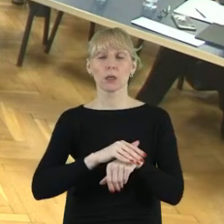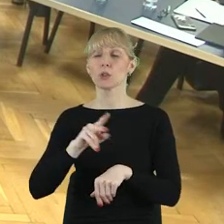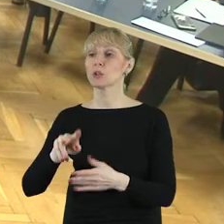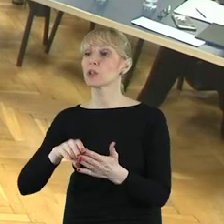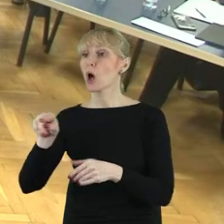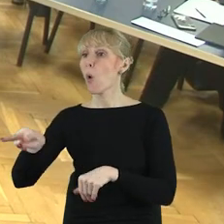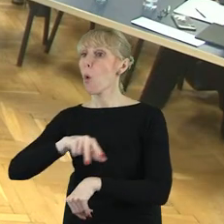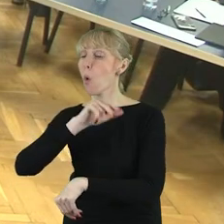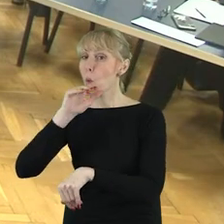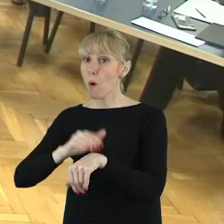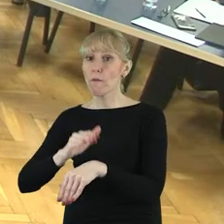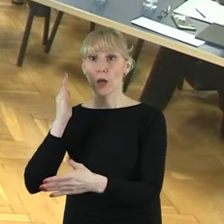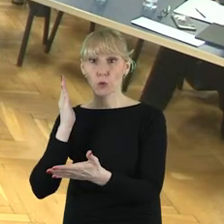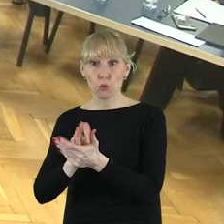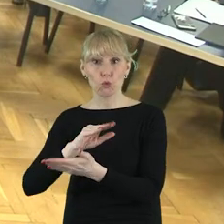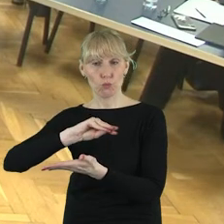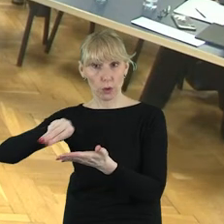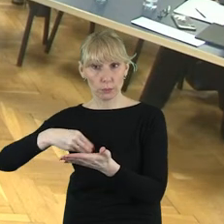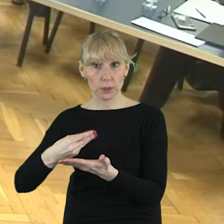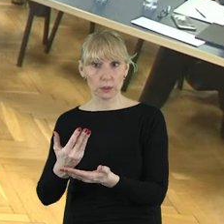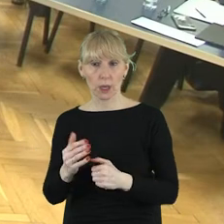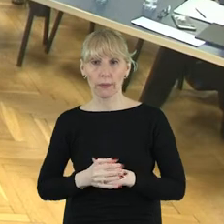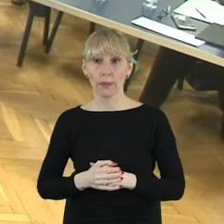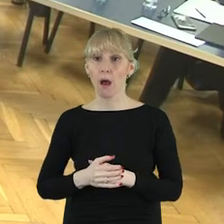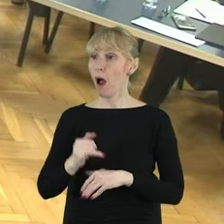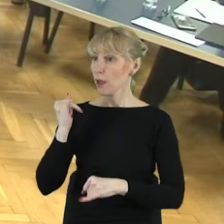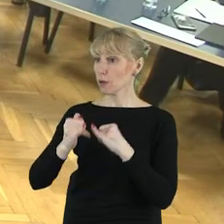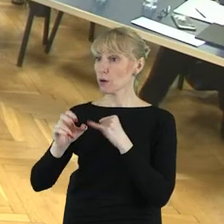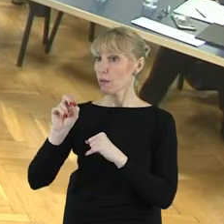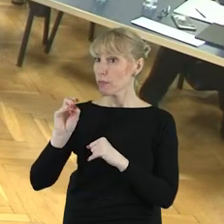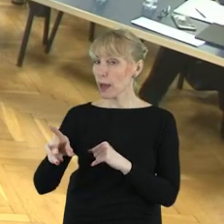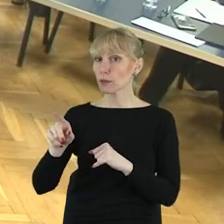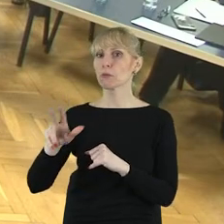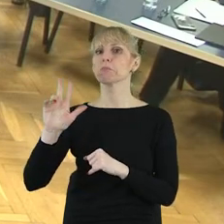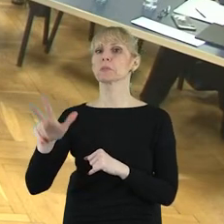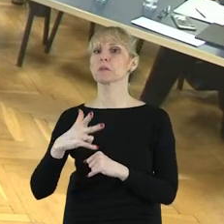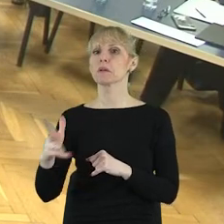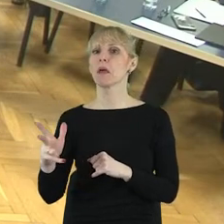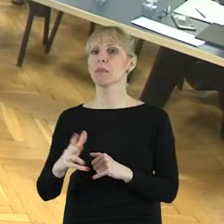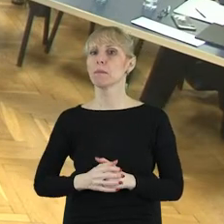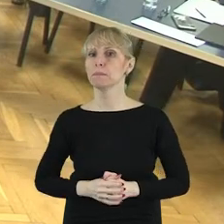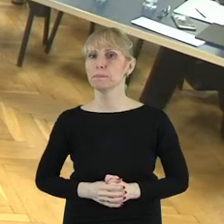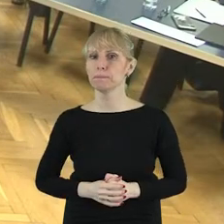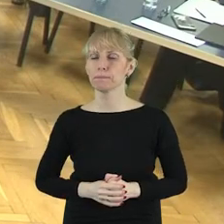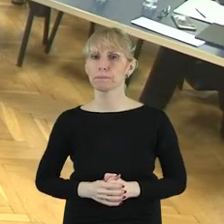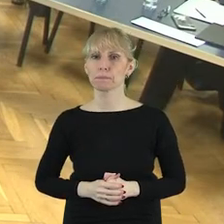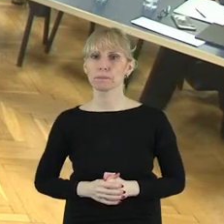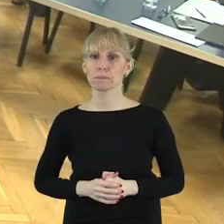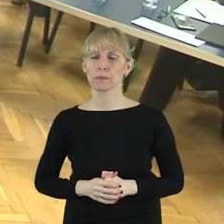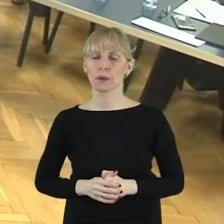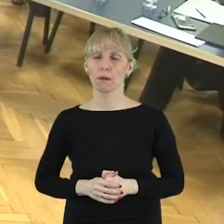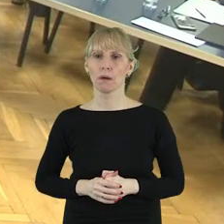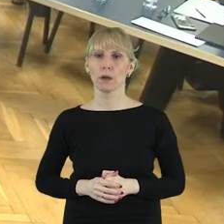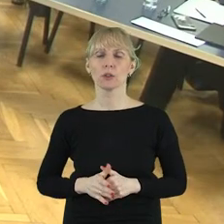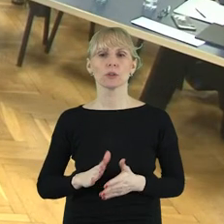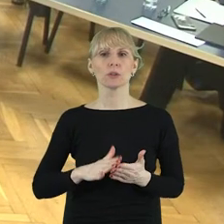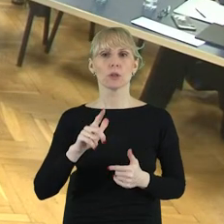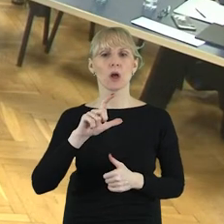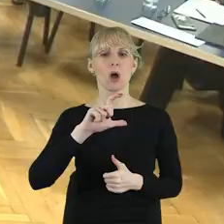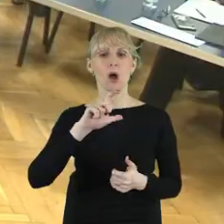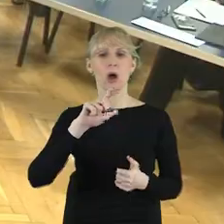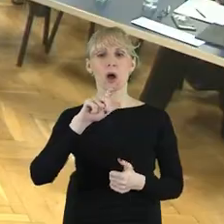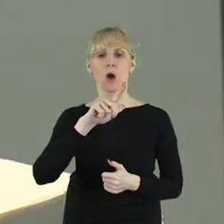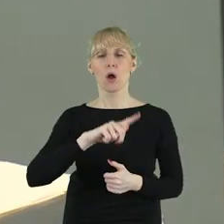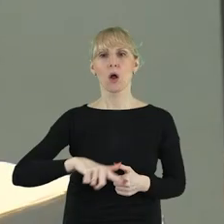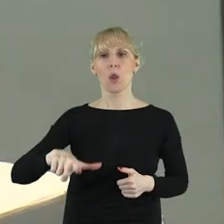podpisała już umowę o przyznaniu pomocy. Jeśli tak, to kiedy to się stało? Czy lokalne grupy